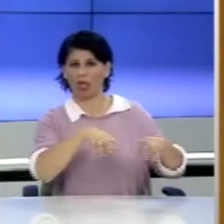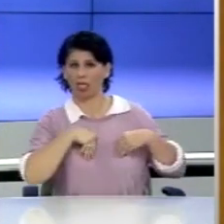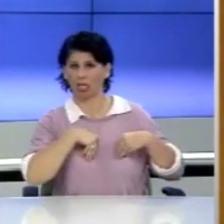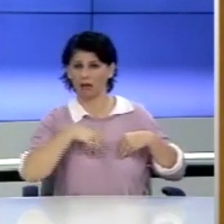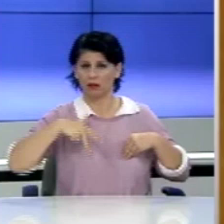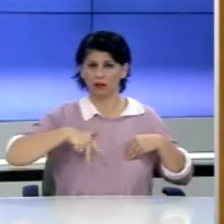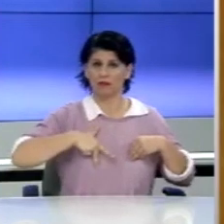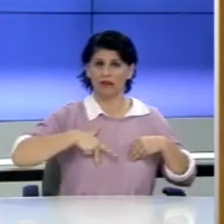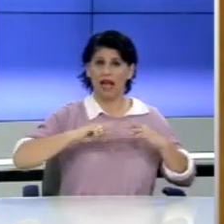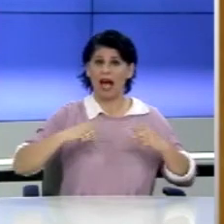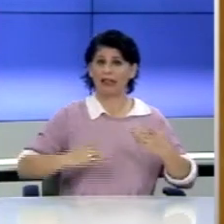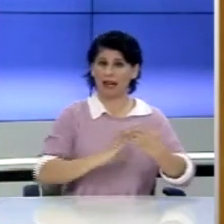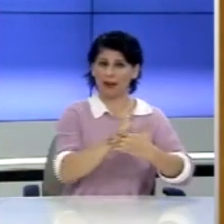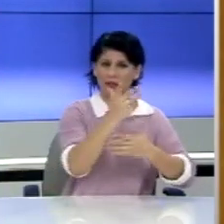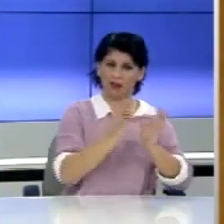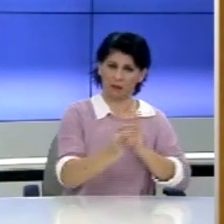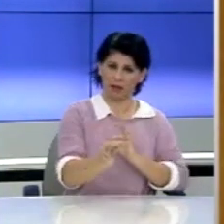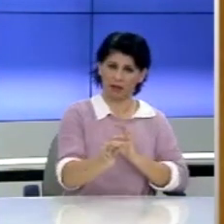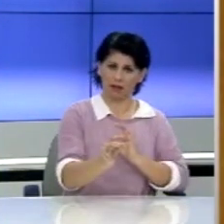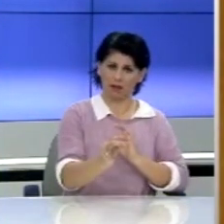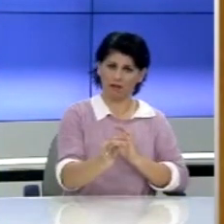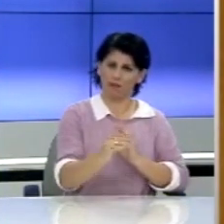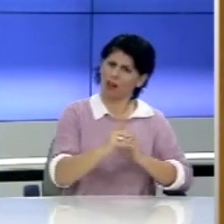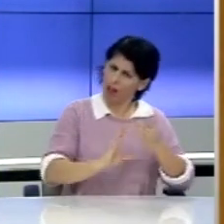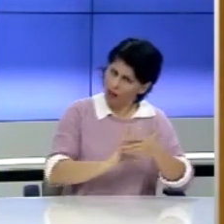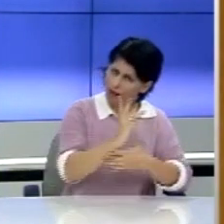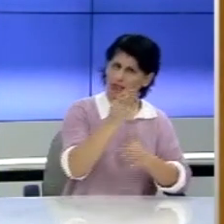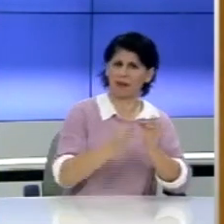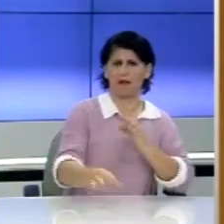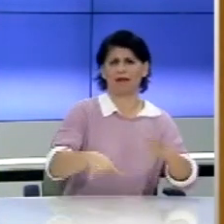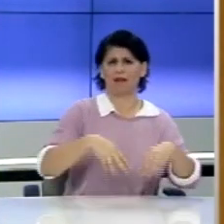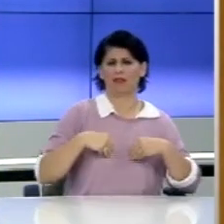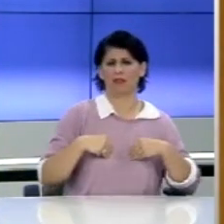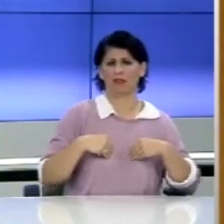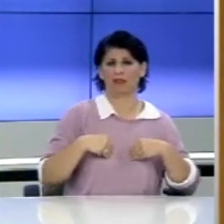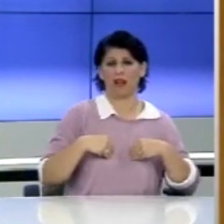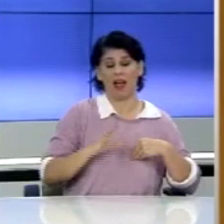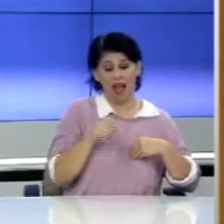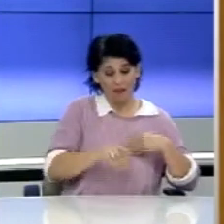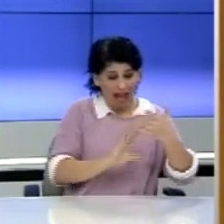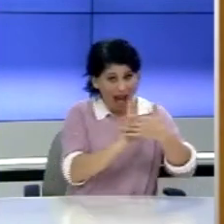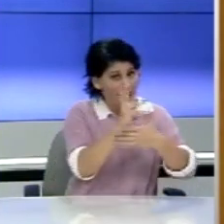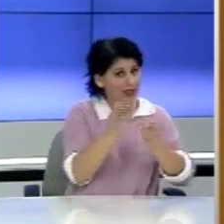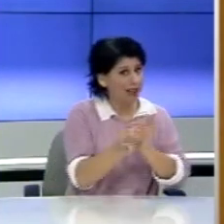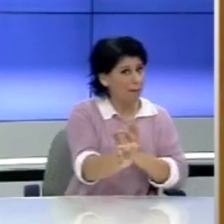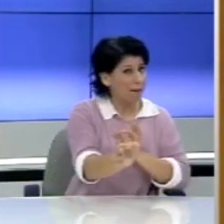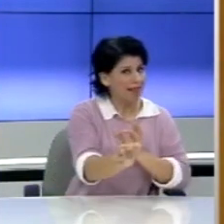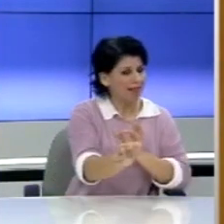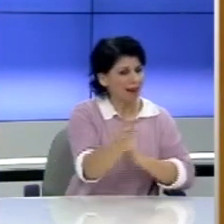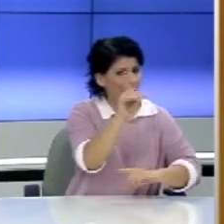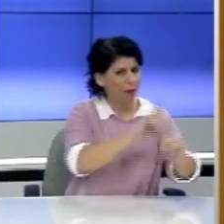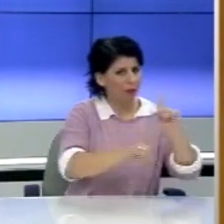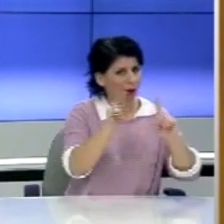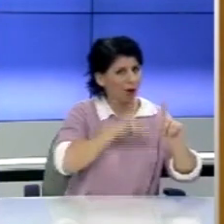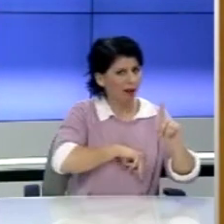υιοθετείτε αντιαναπτυξιακά μέτρα. Αναπτυξιακά μέτρα υιοθετείτε. Μόνο που αυτά τα αναπτυξιακά